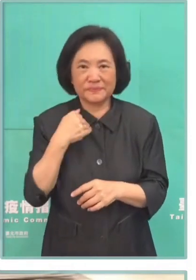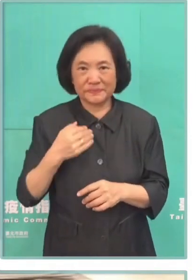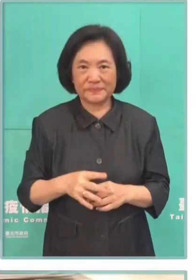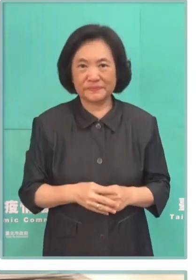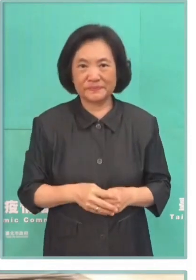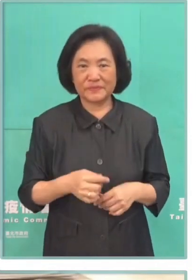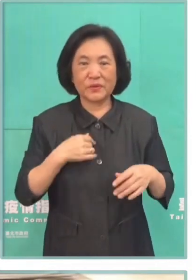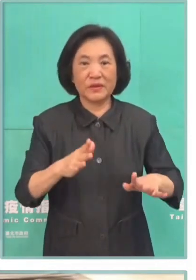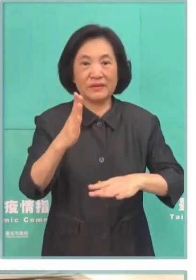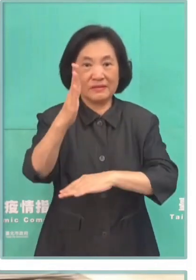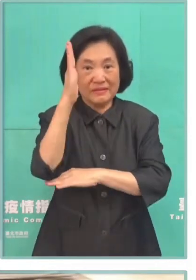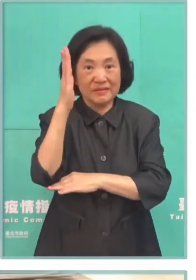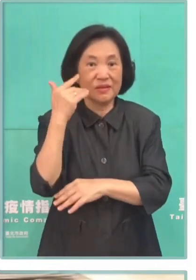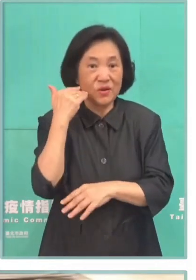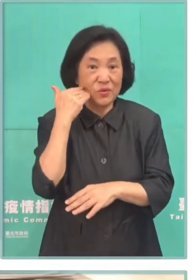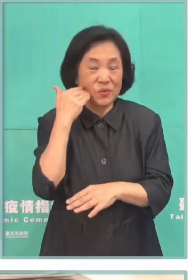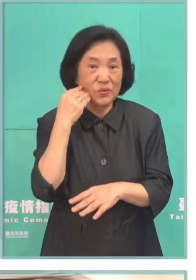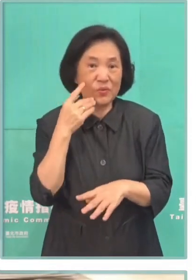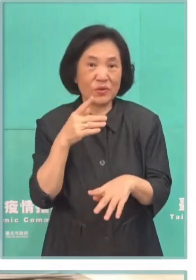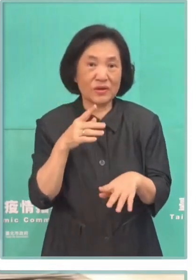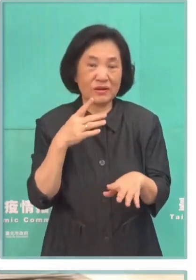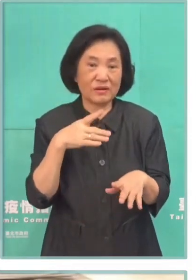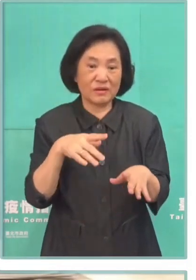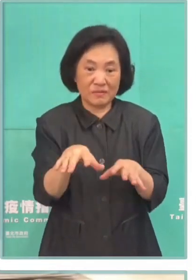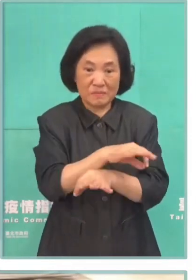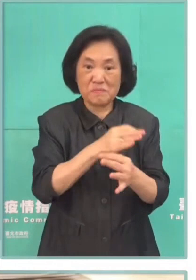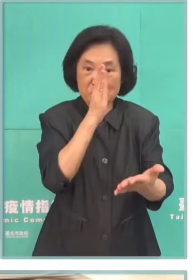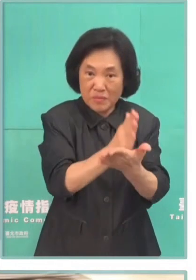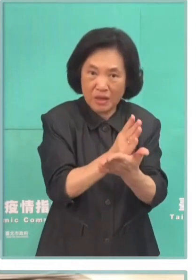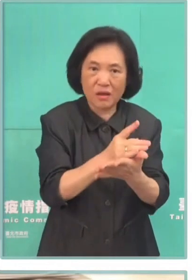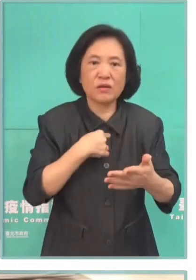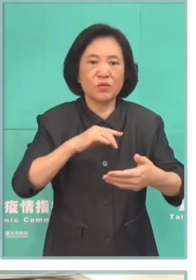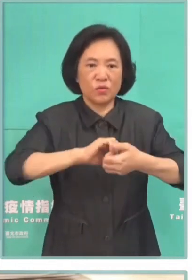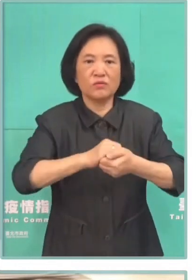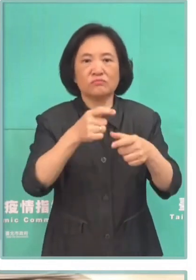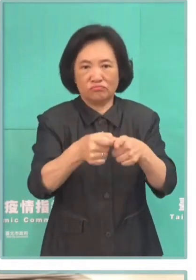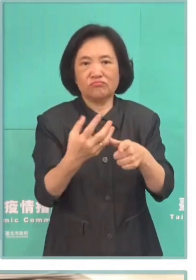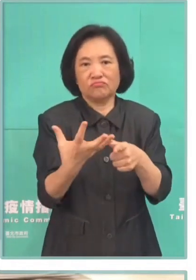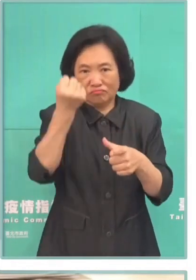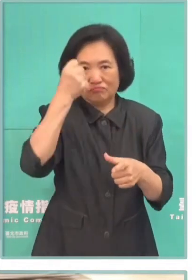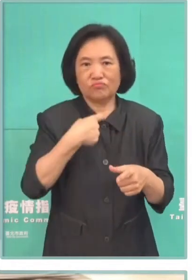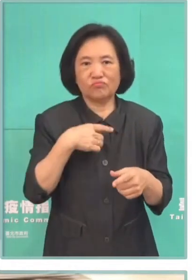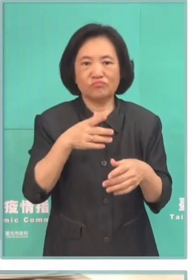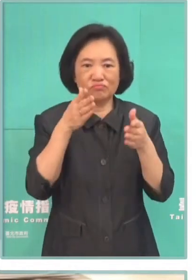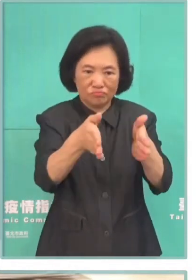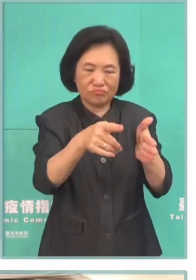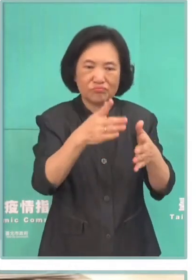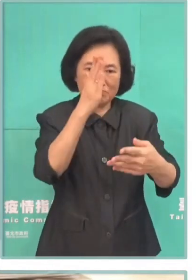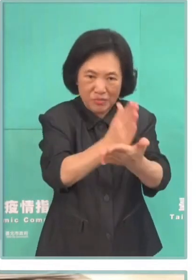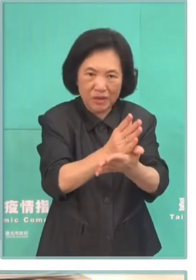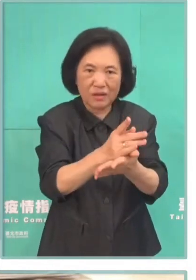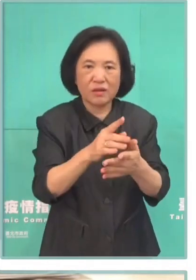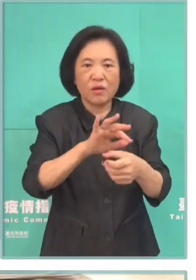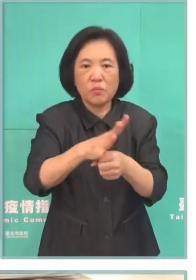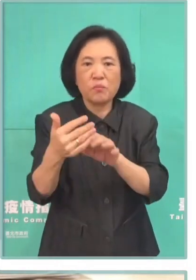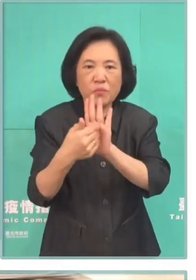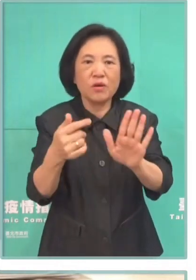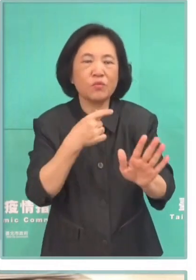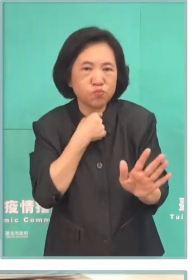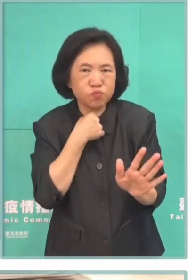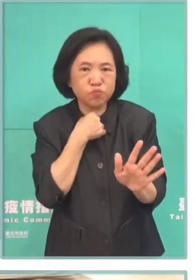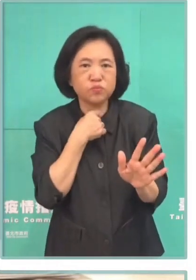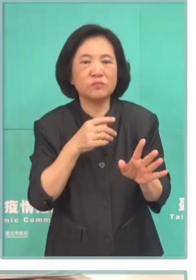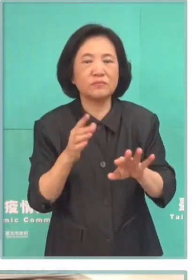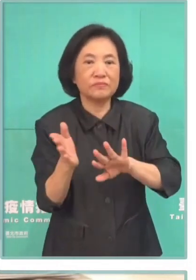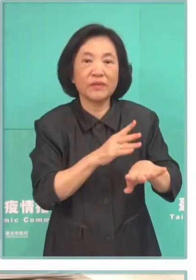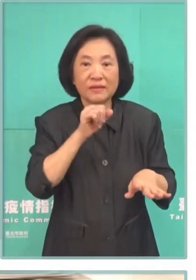分，政府如果去做停业的要求，是政府基于公权力来做防疫的作为。那